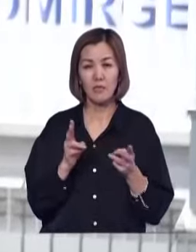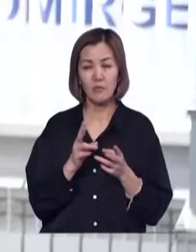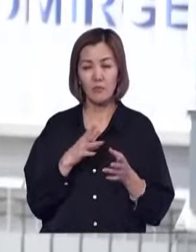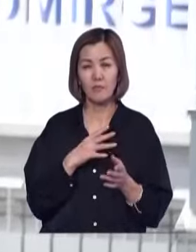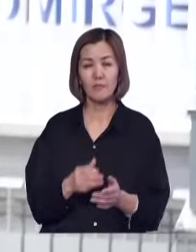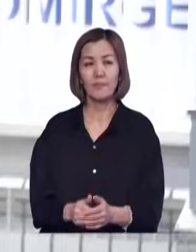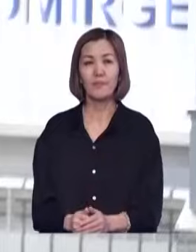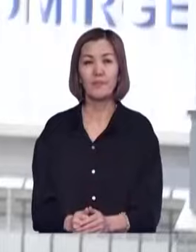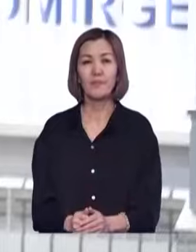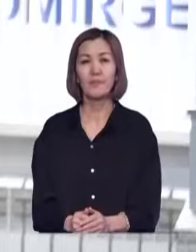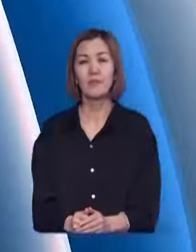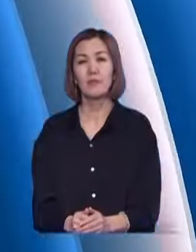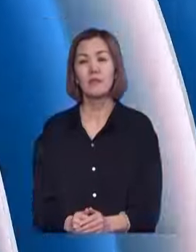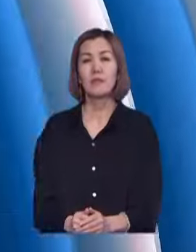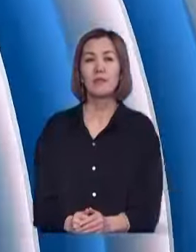атымыздан.